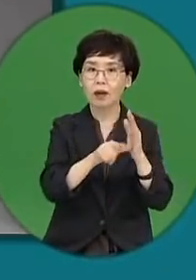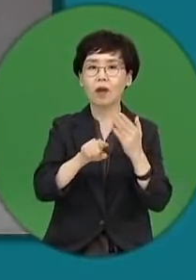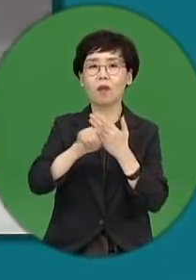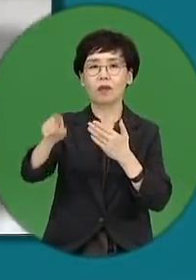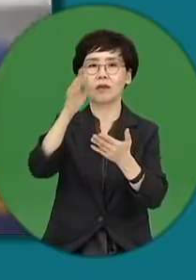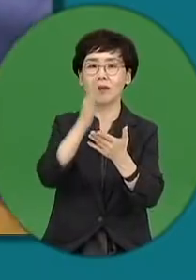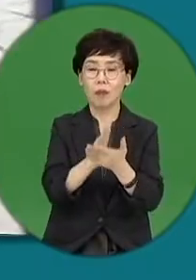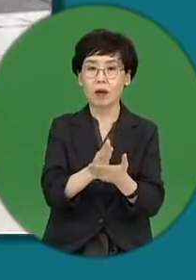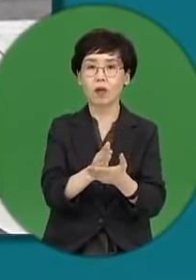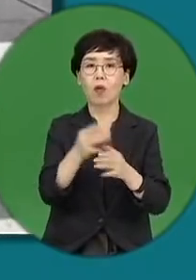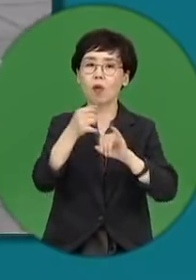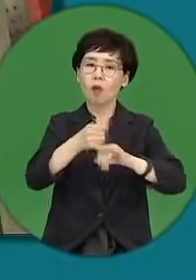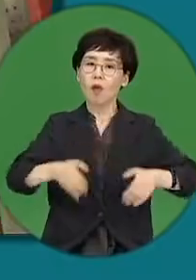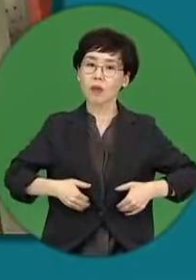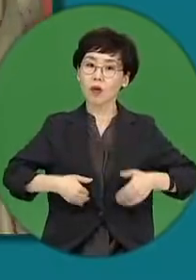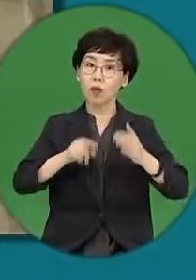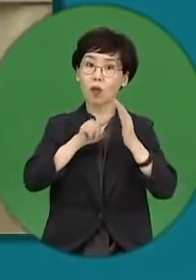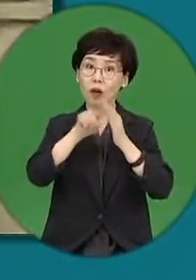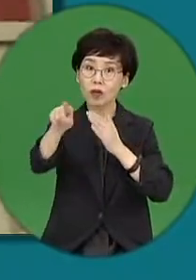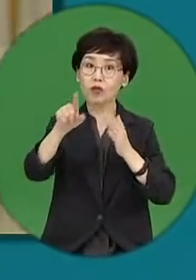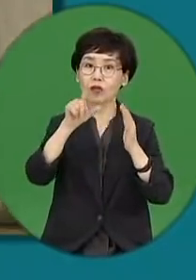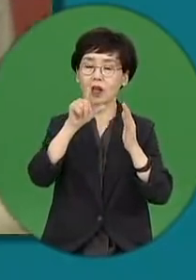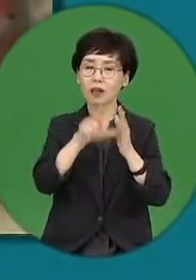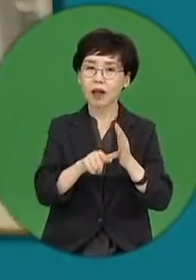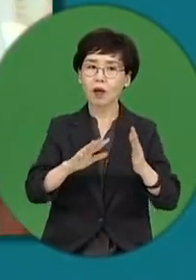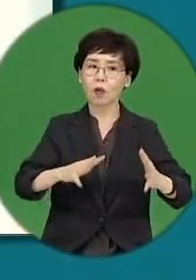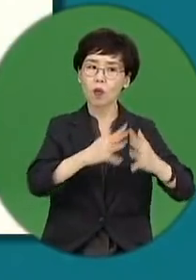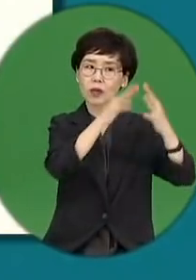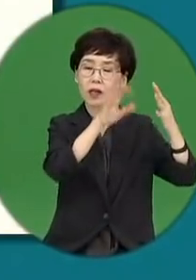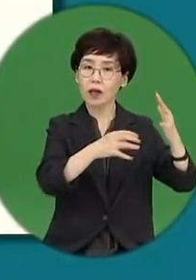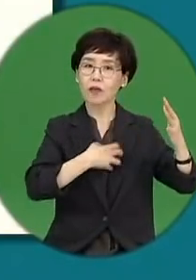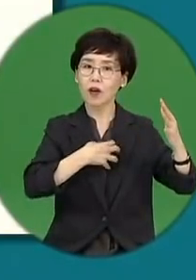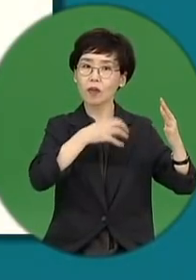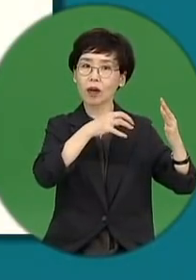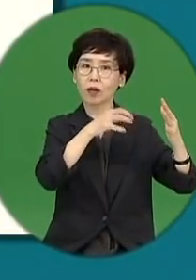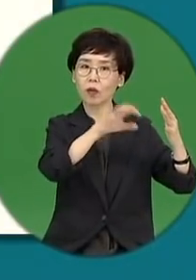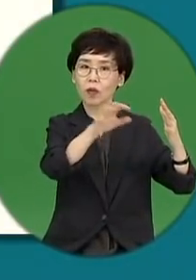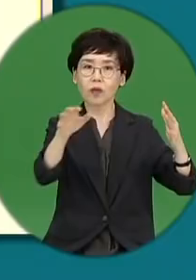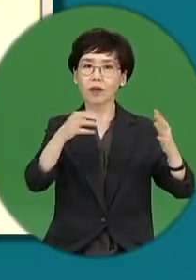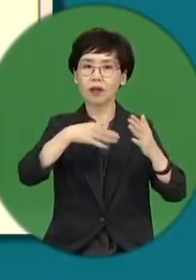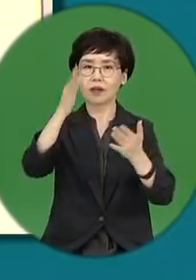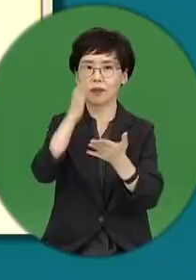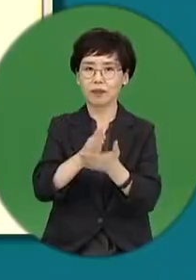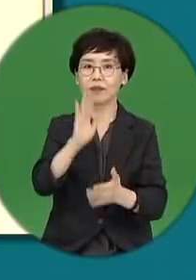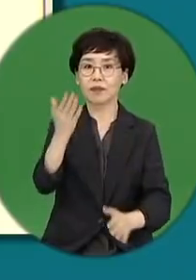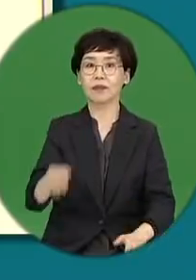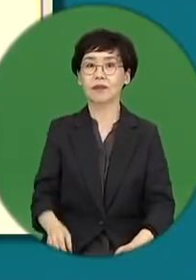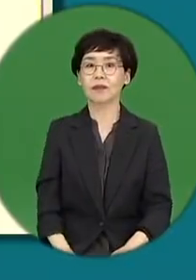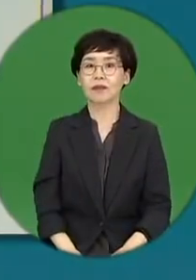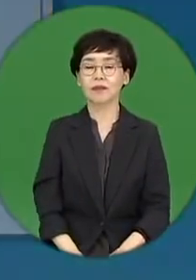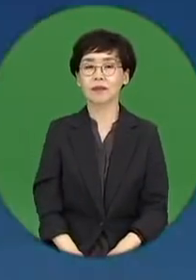부득이 외출하더라도 공사장이나 낙하물이 많은 곳 가까이엔 가지 말아야 합니다.